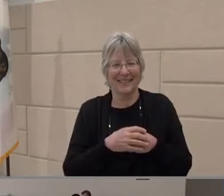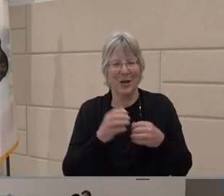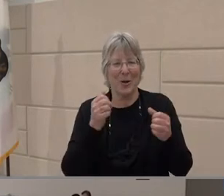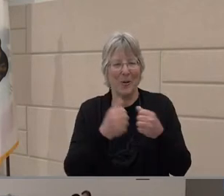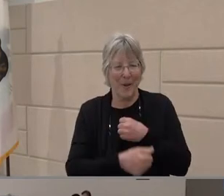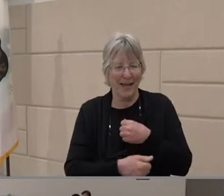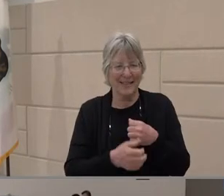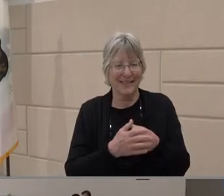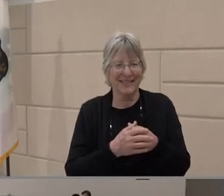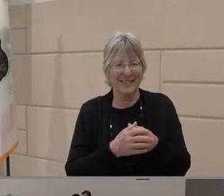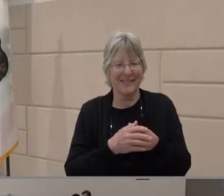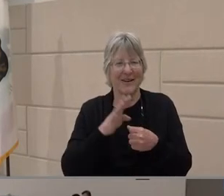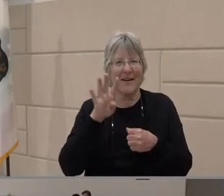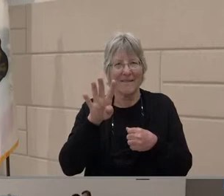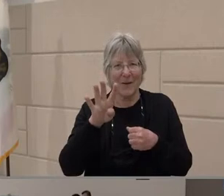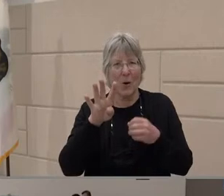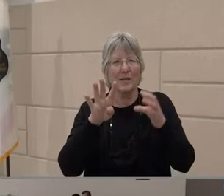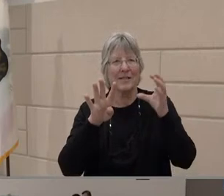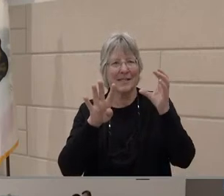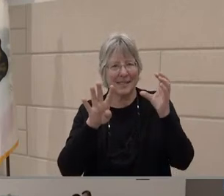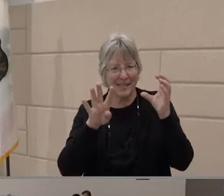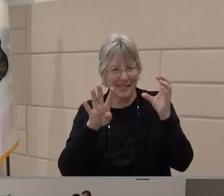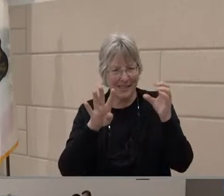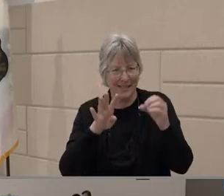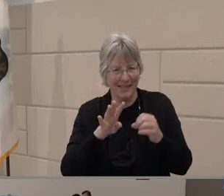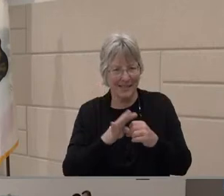លោកឆាសំឡេងគ្រប់គ្រង